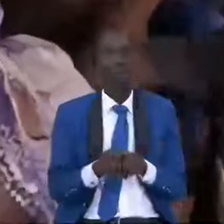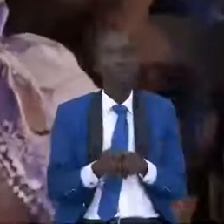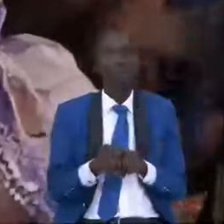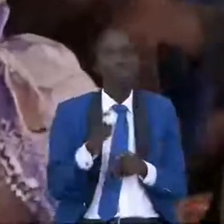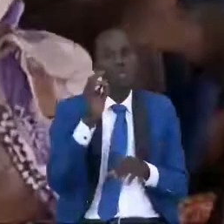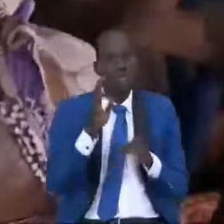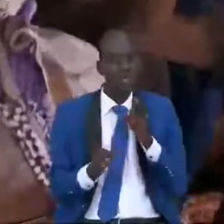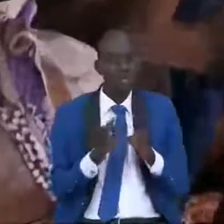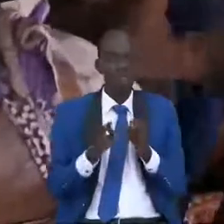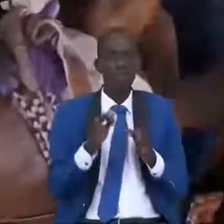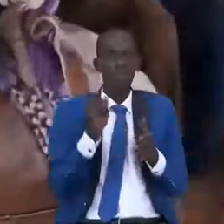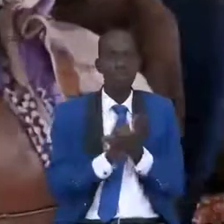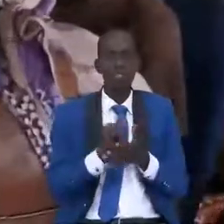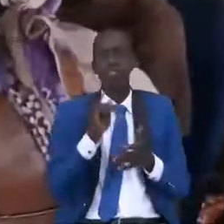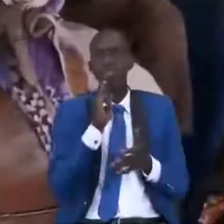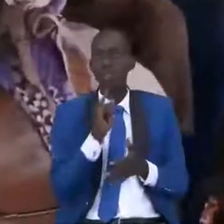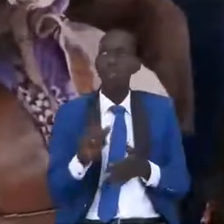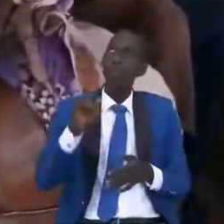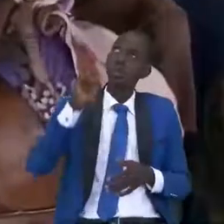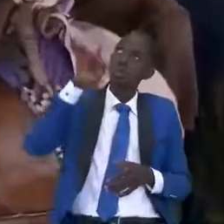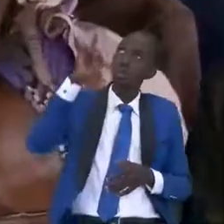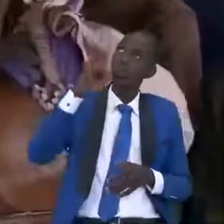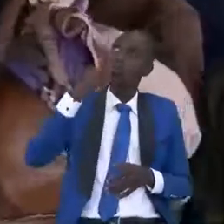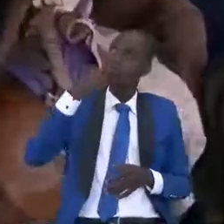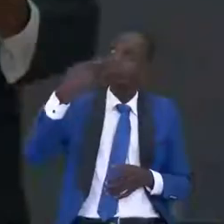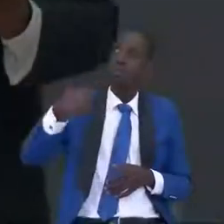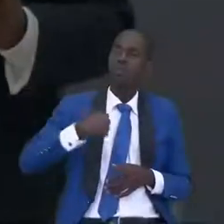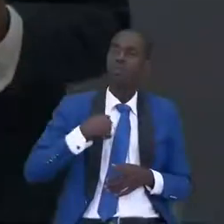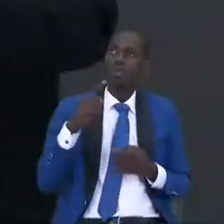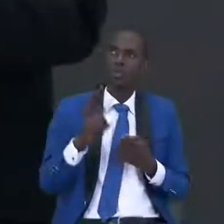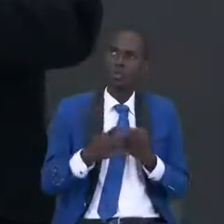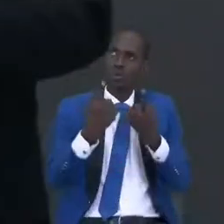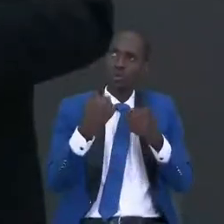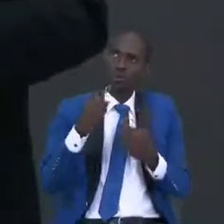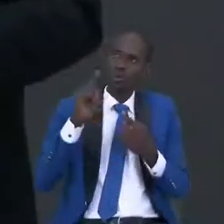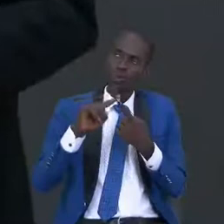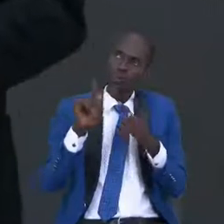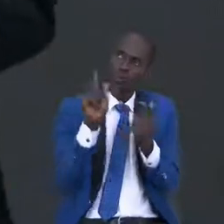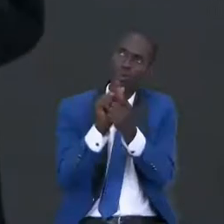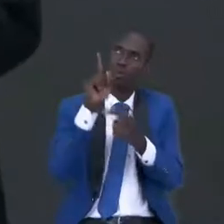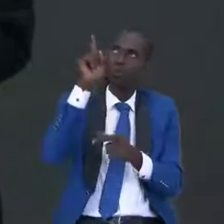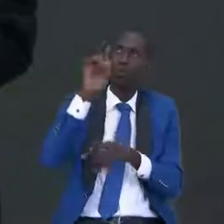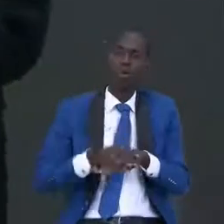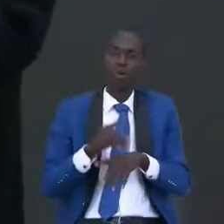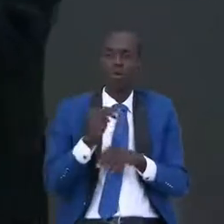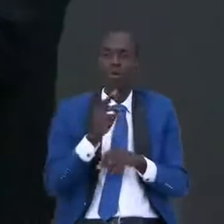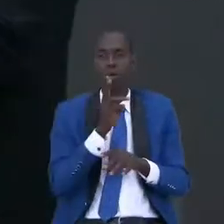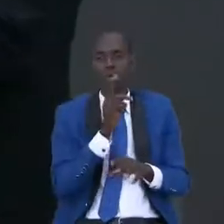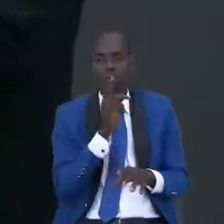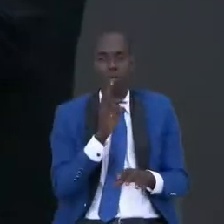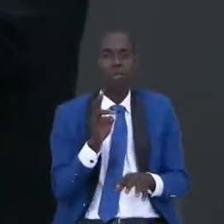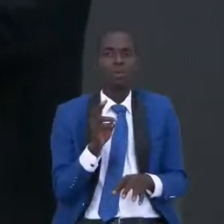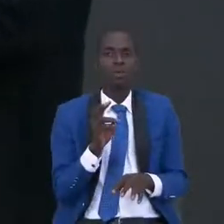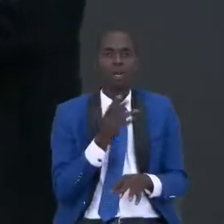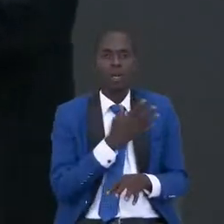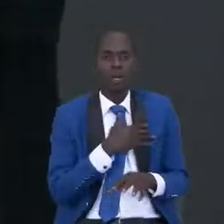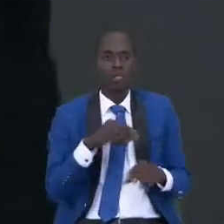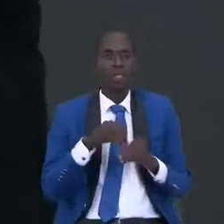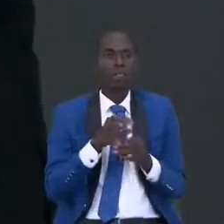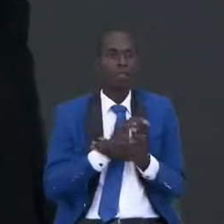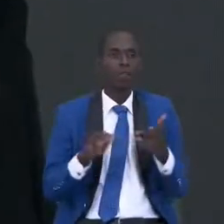toi, ordonne que j'aille vers toi sur les eaux.